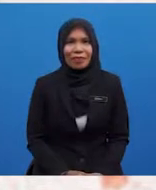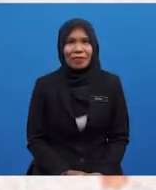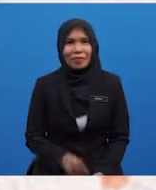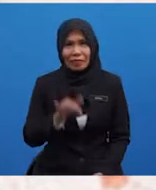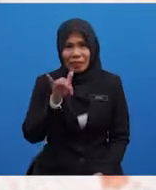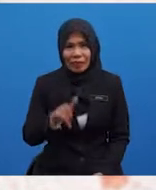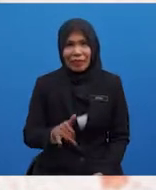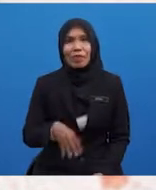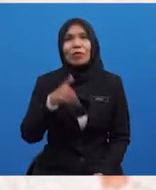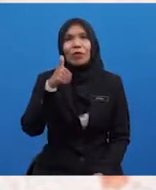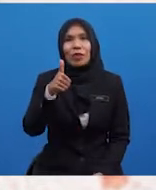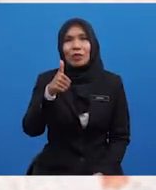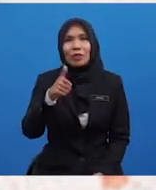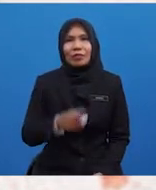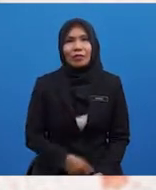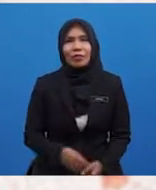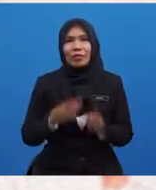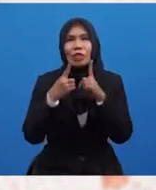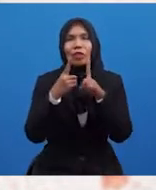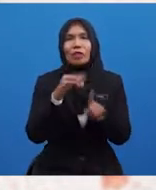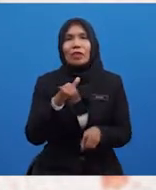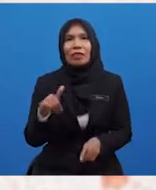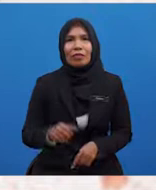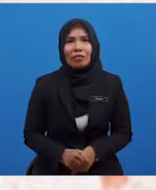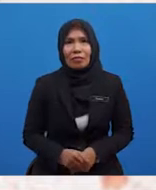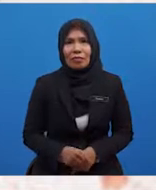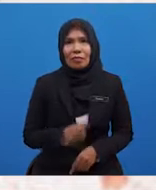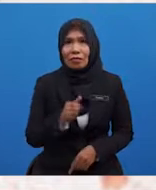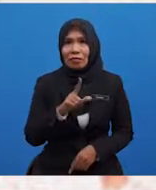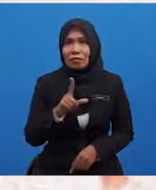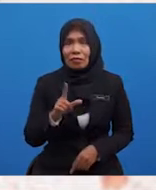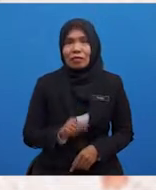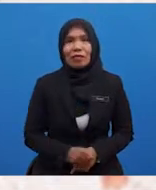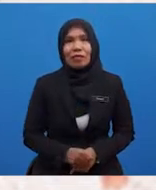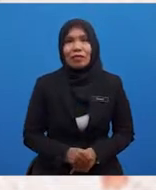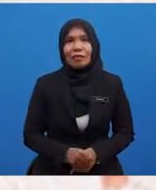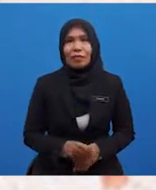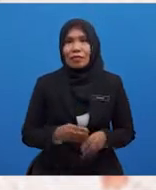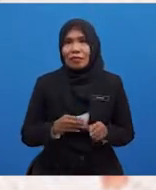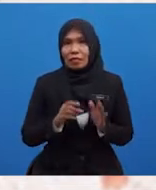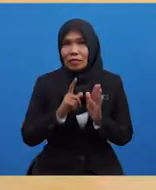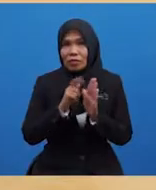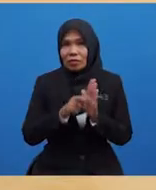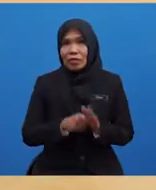Ya, bagus. Jawapannya ialah carta alih proses.